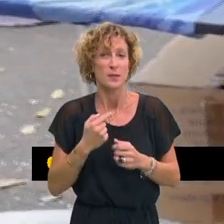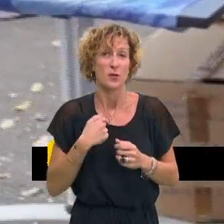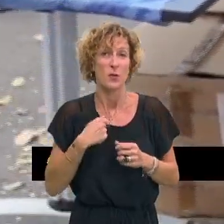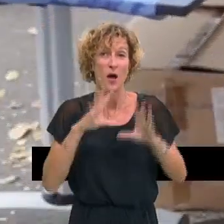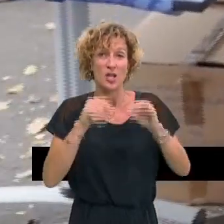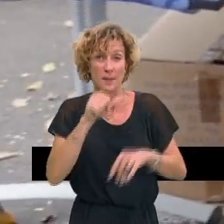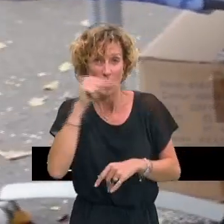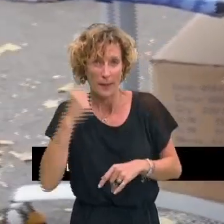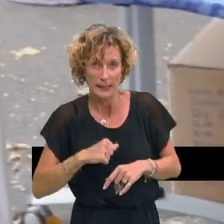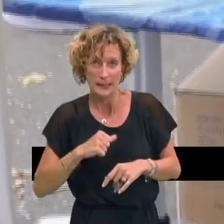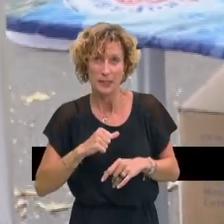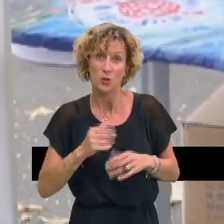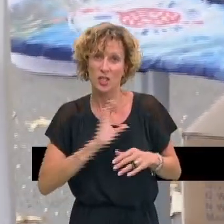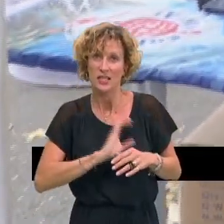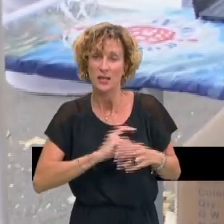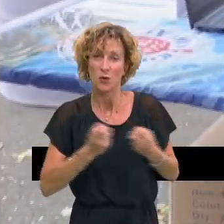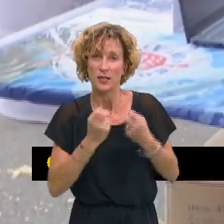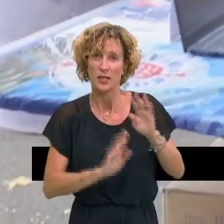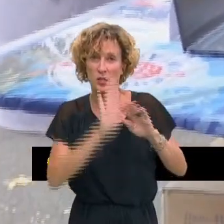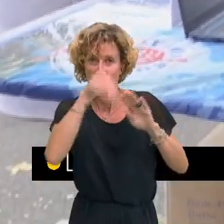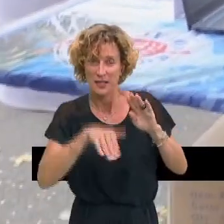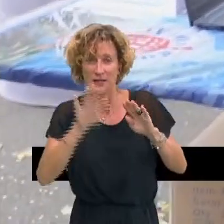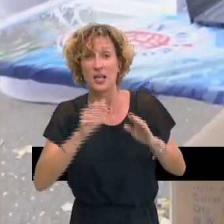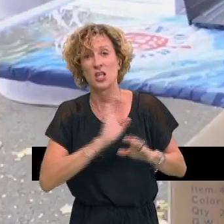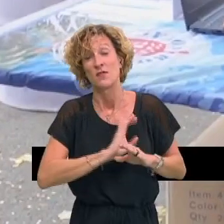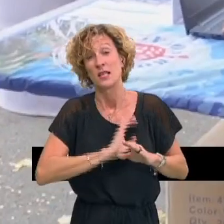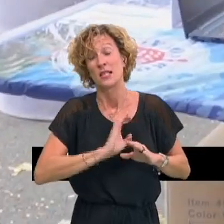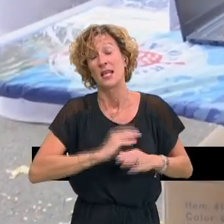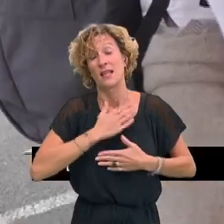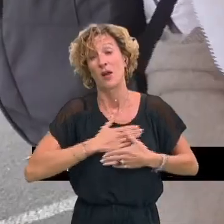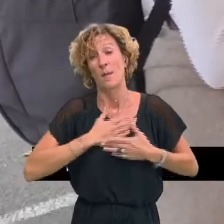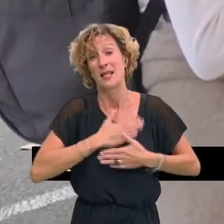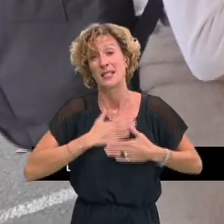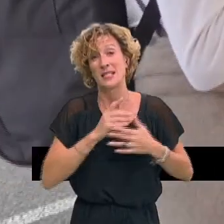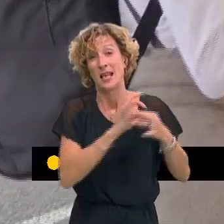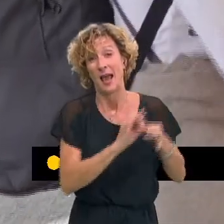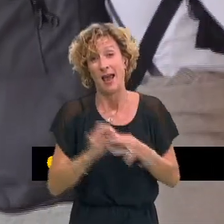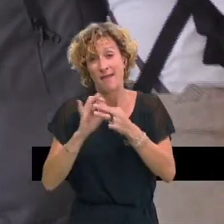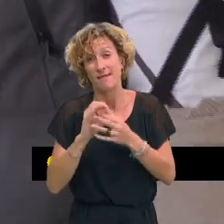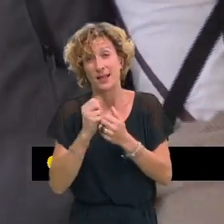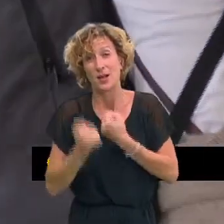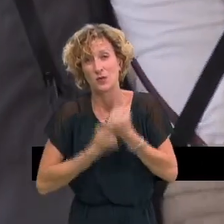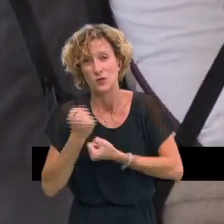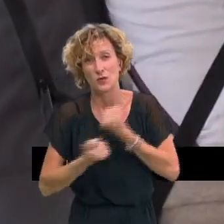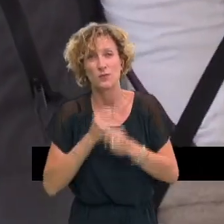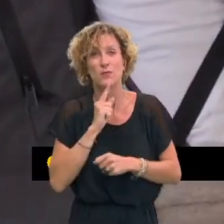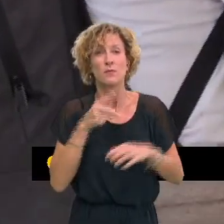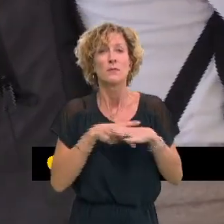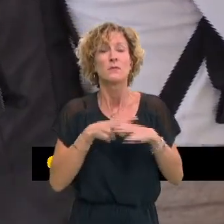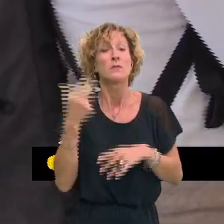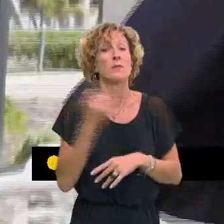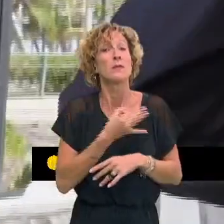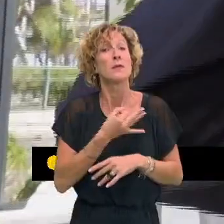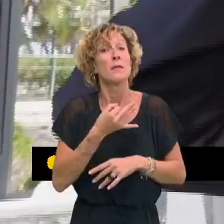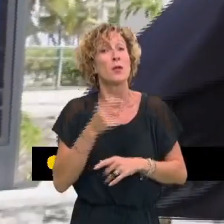Et voilà, je vais essayer de prendre un peu de plaisir dans la souffrance. Depuis le début de la semaine, les